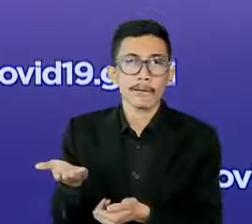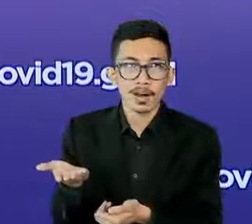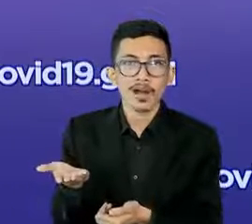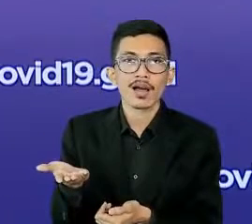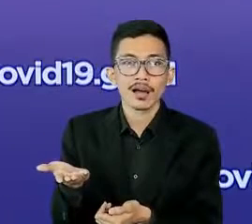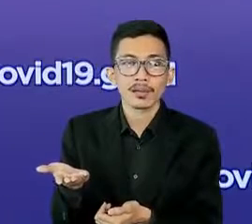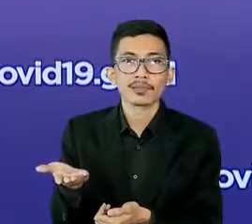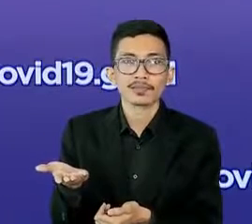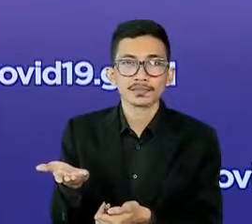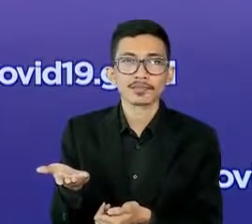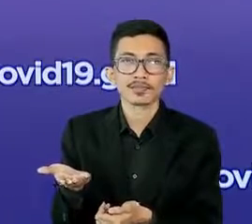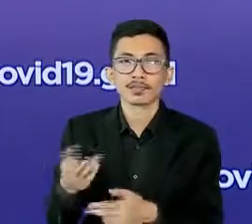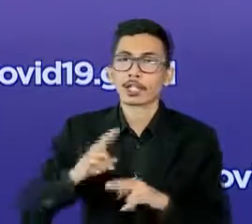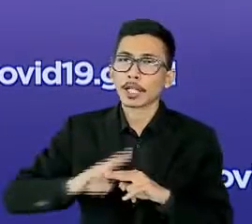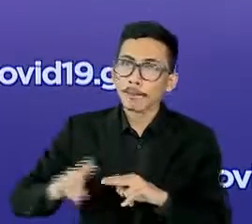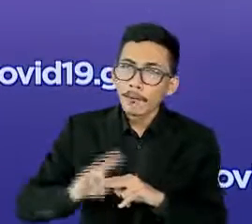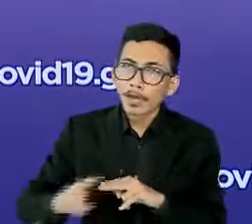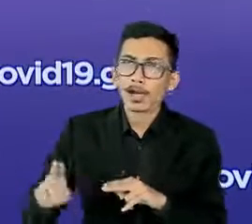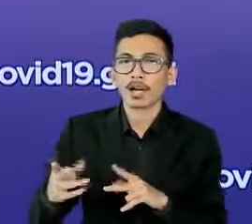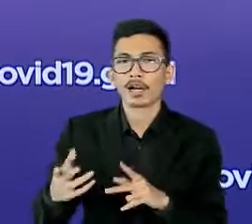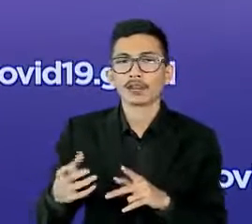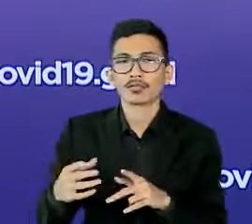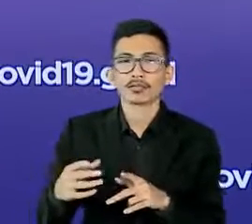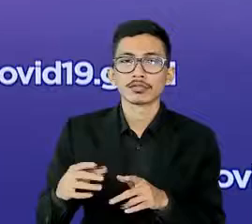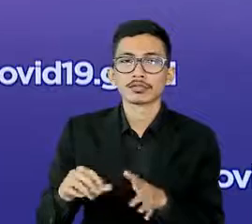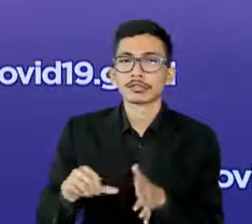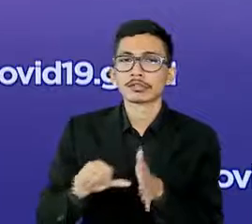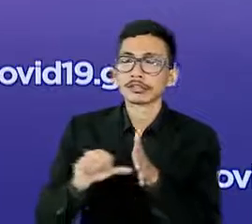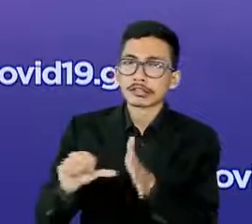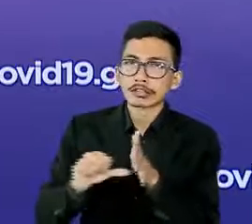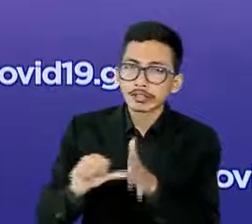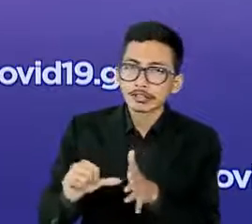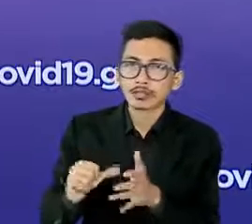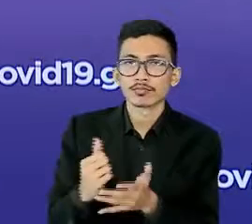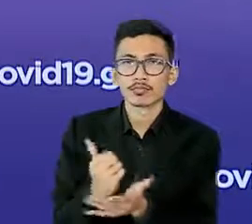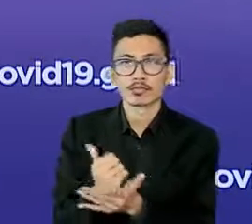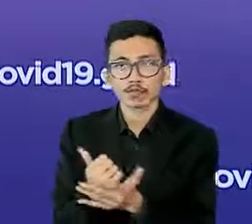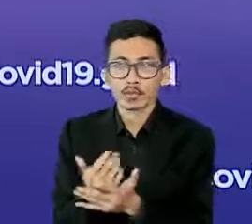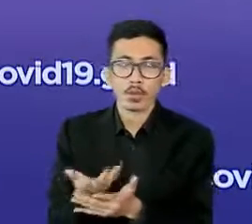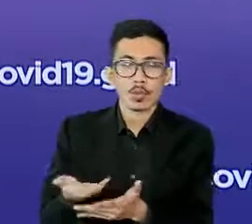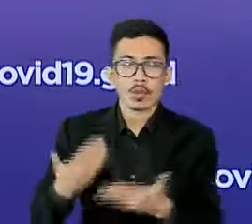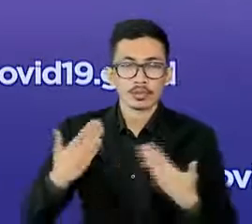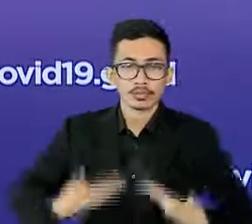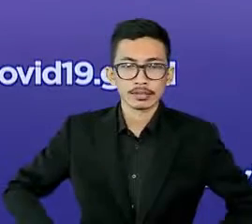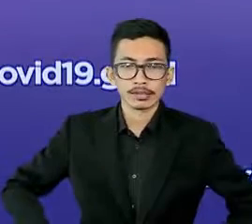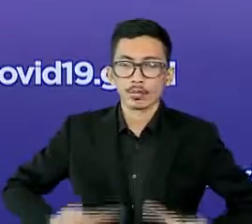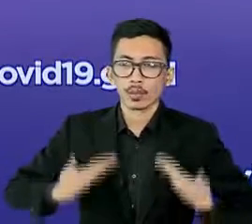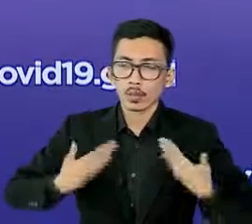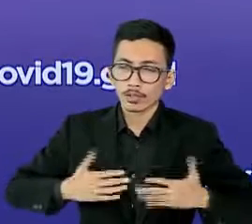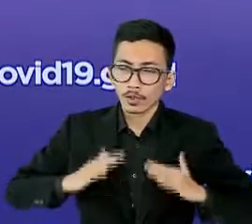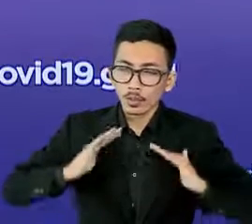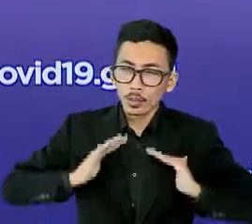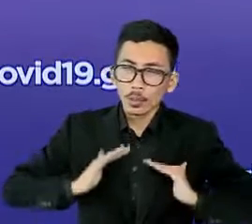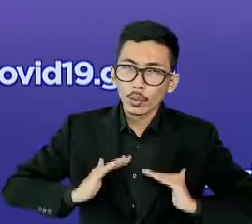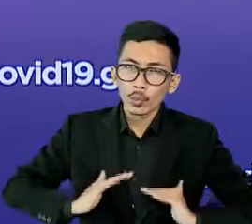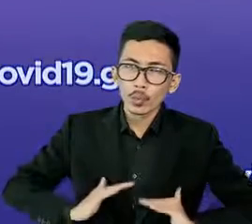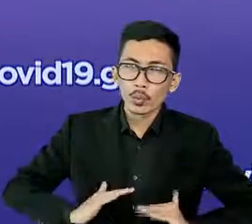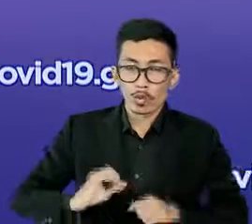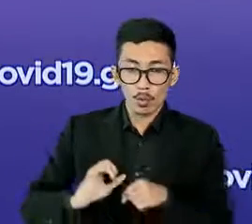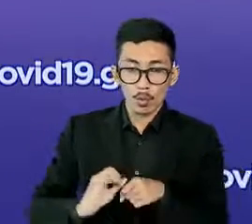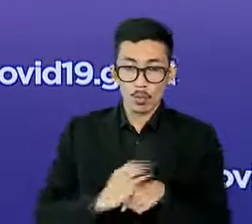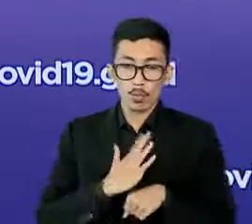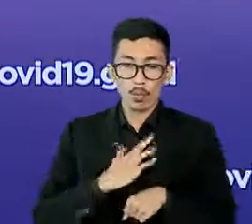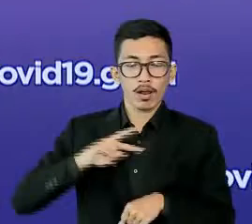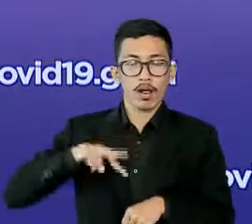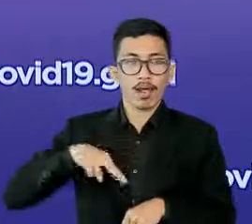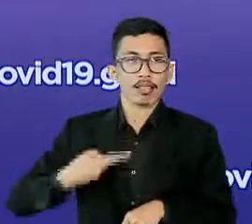country treatment yang bisa meningkatkan pemulihan kondisi kita dari terpapar menjadi